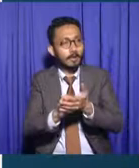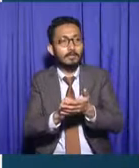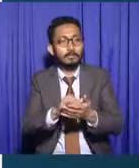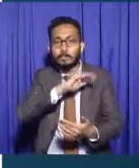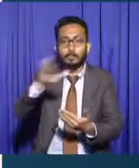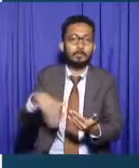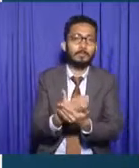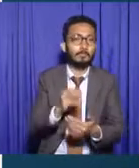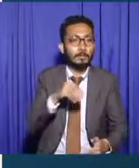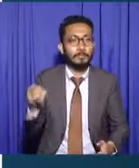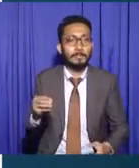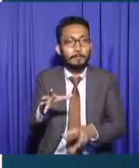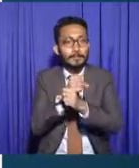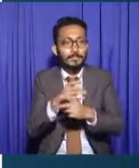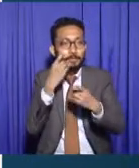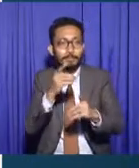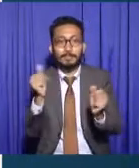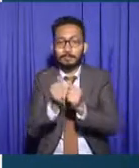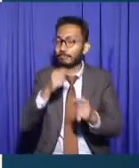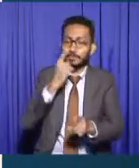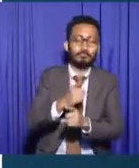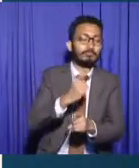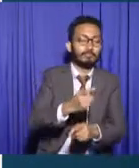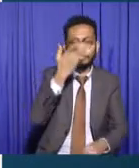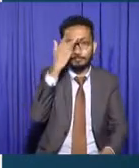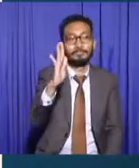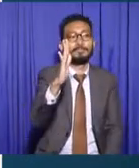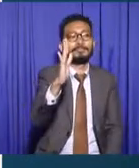semua murid dapat menjawab dengan tepat